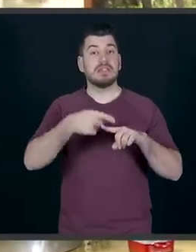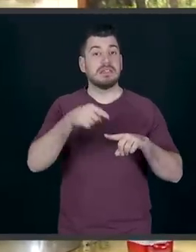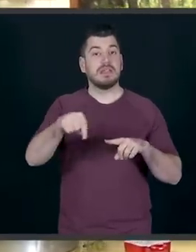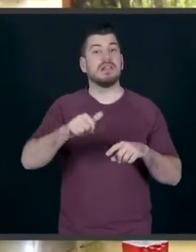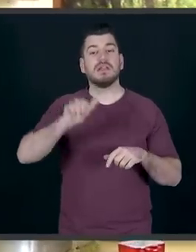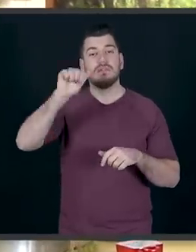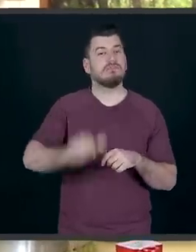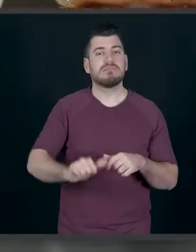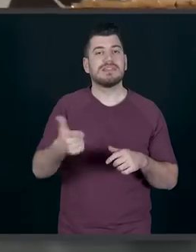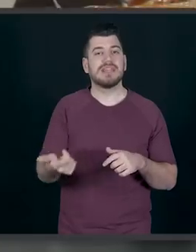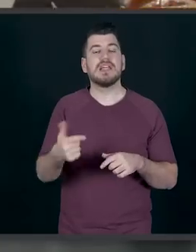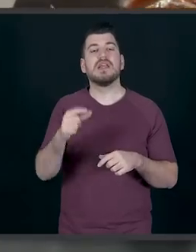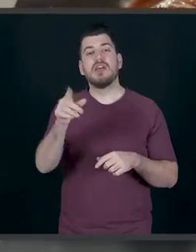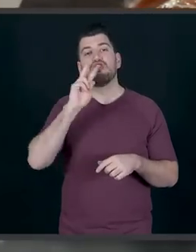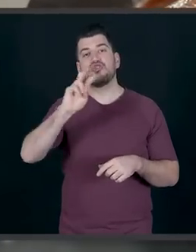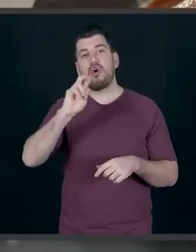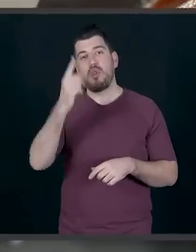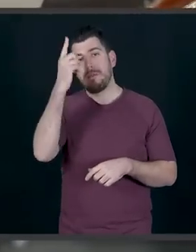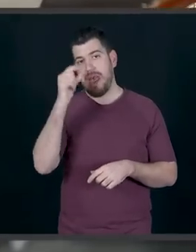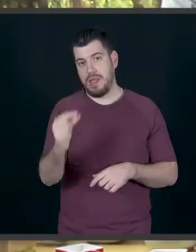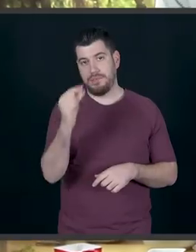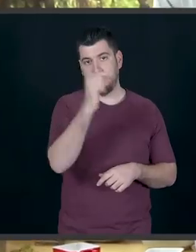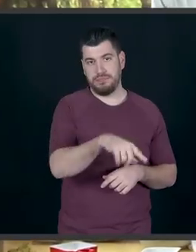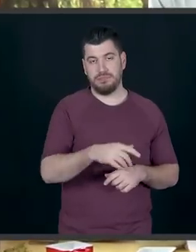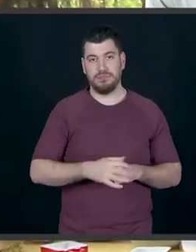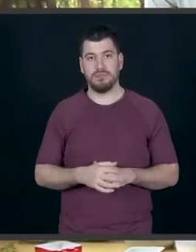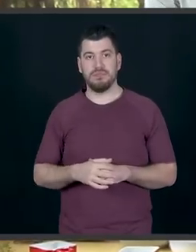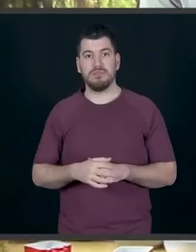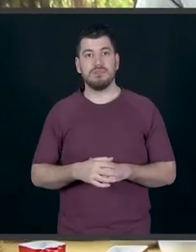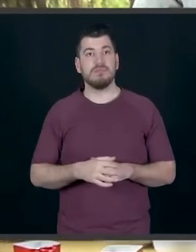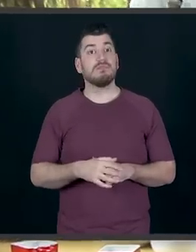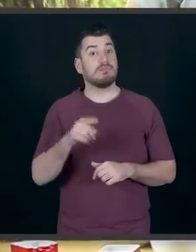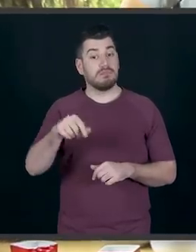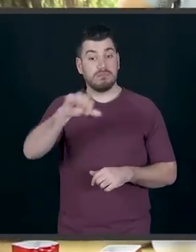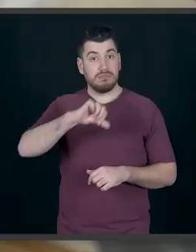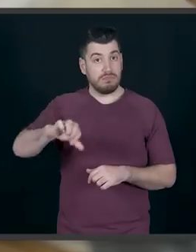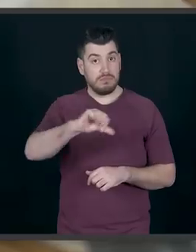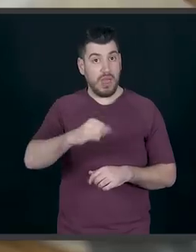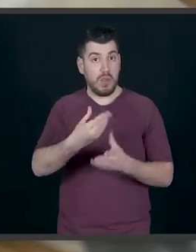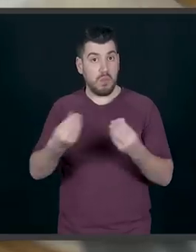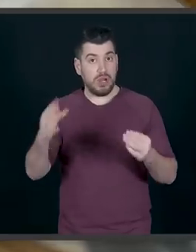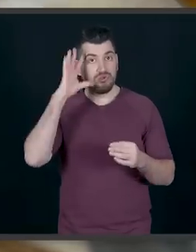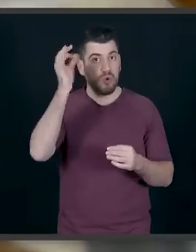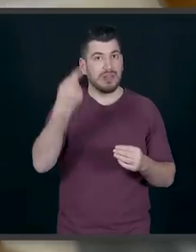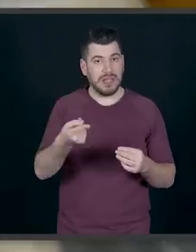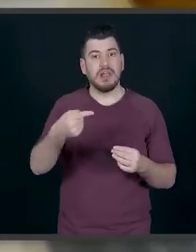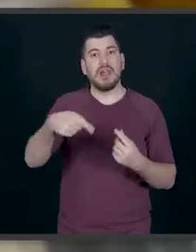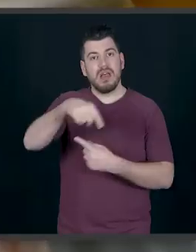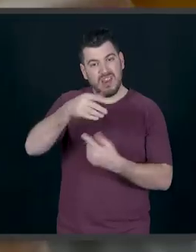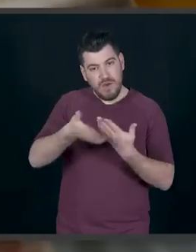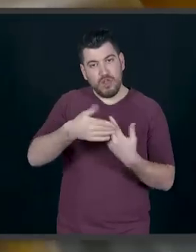σκόρδο και λίγο λιγότερο να βάλετε, δεν πειράζει. Και θα ρίξω αρκετό ελαιόλαδο για να μπορέσει να χτυπήσει το